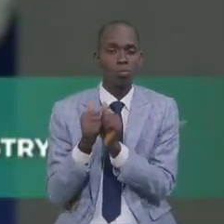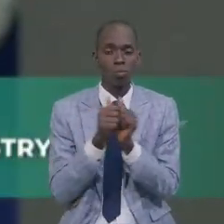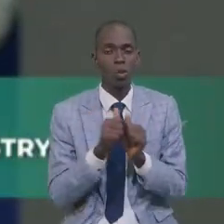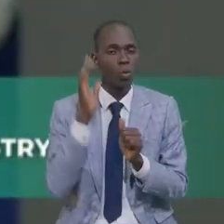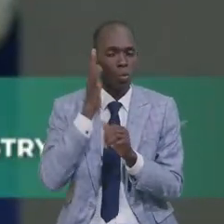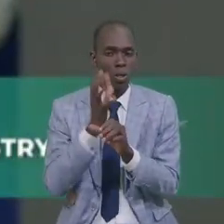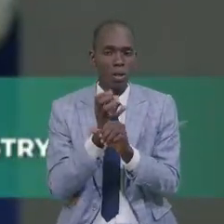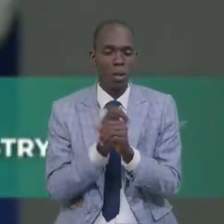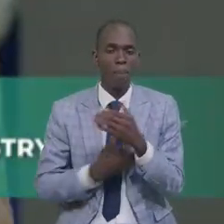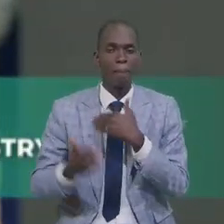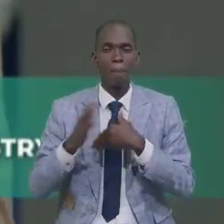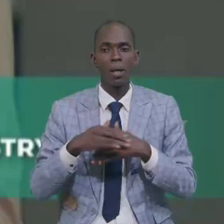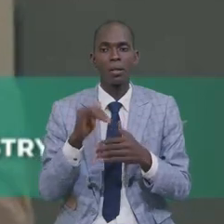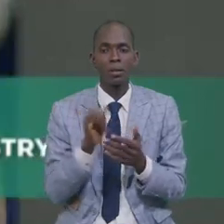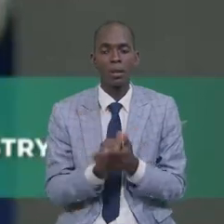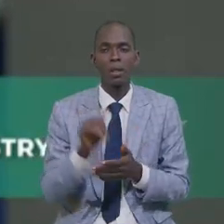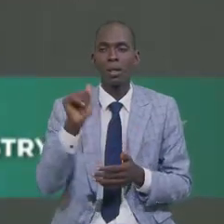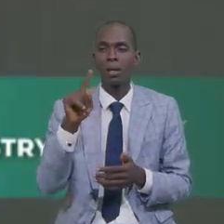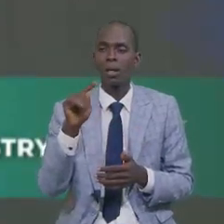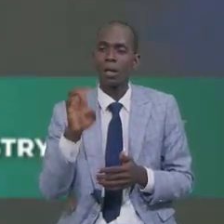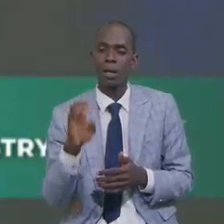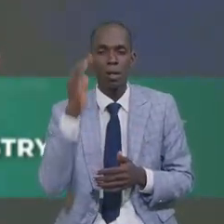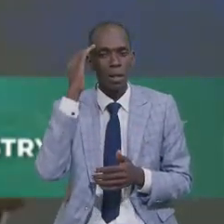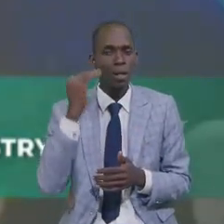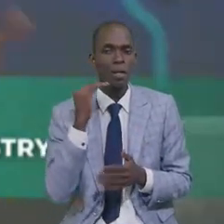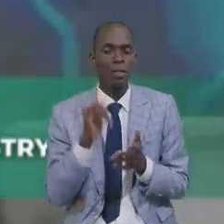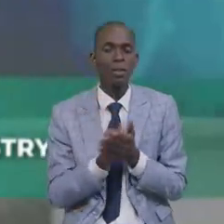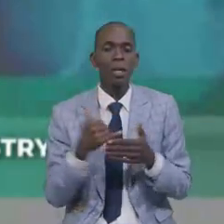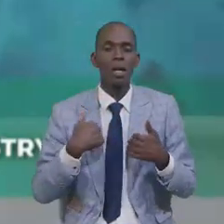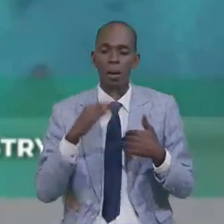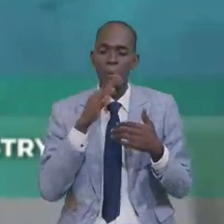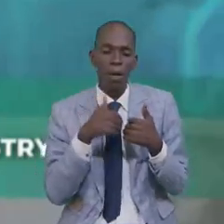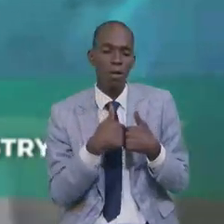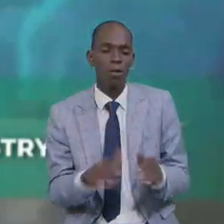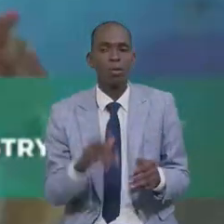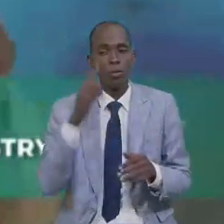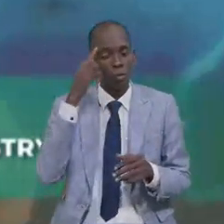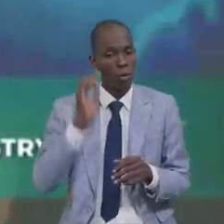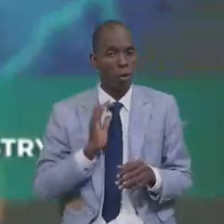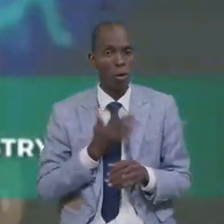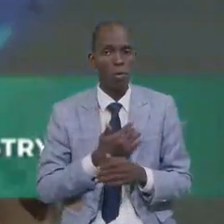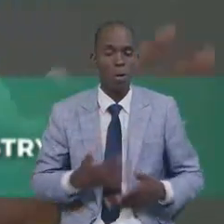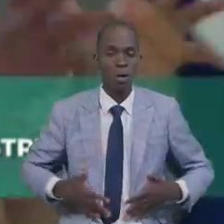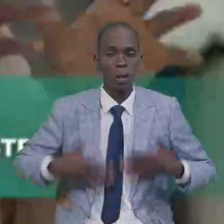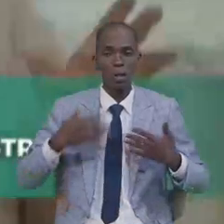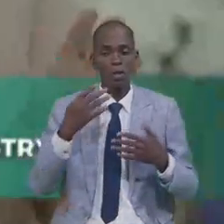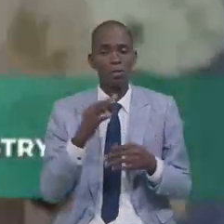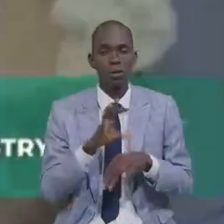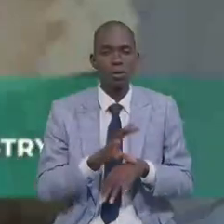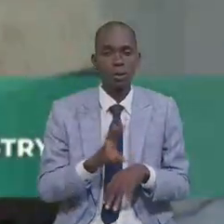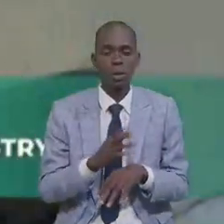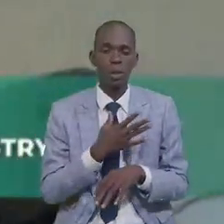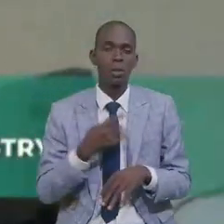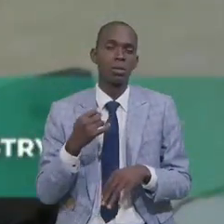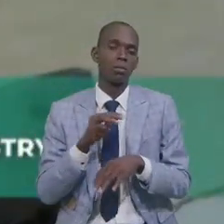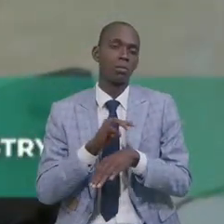qu'un ensemble, un tout, recouvre la tête de hache perdue pour nos vies, la vie de l'église et